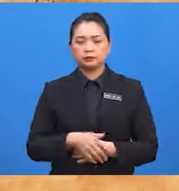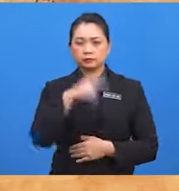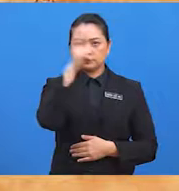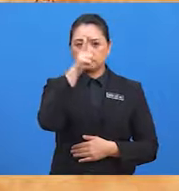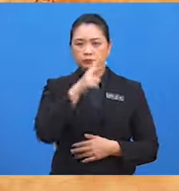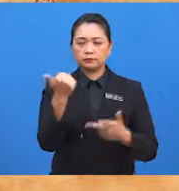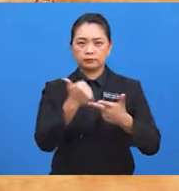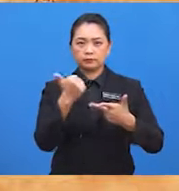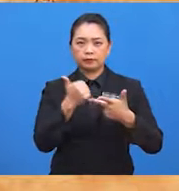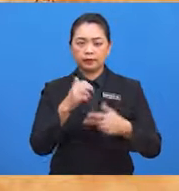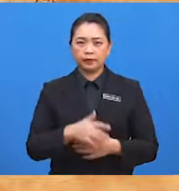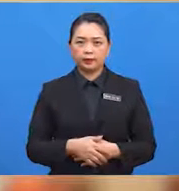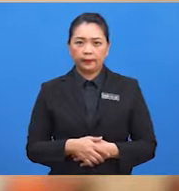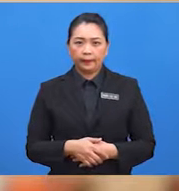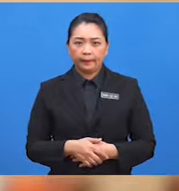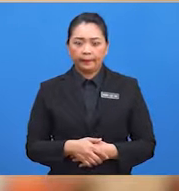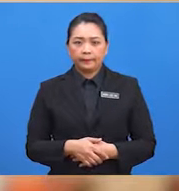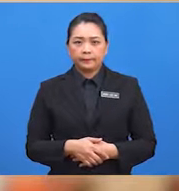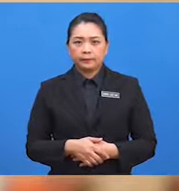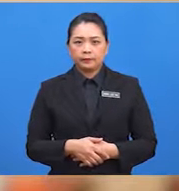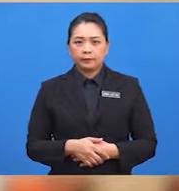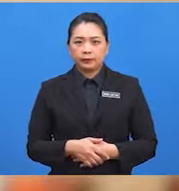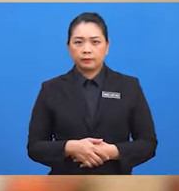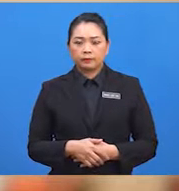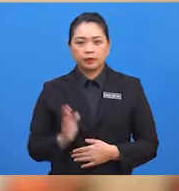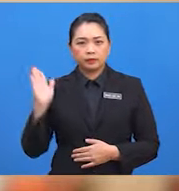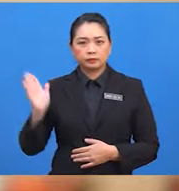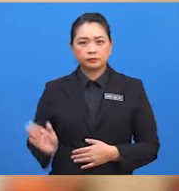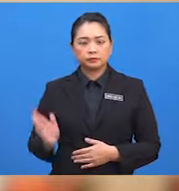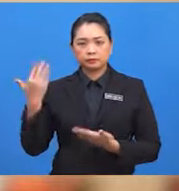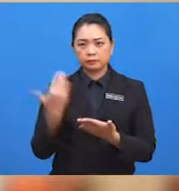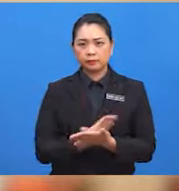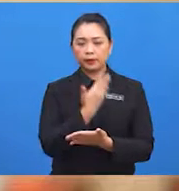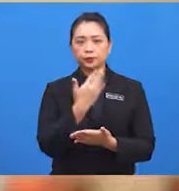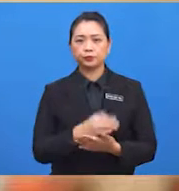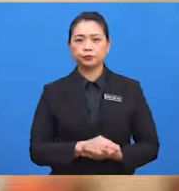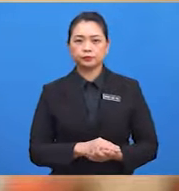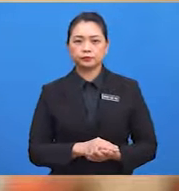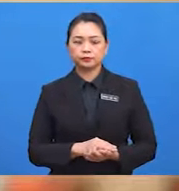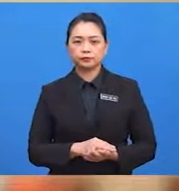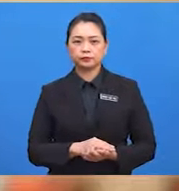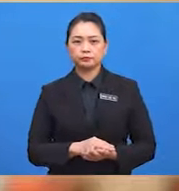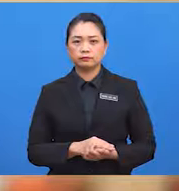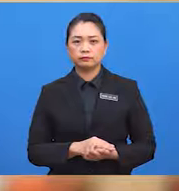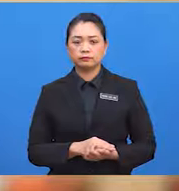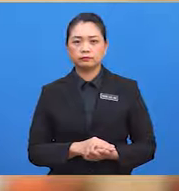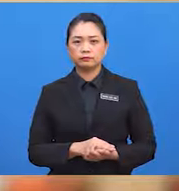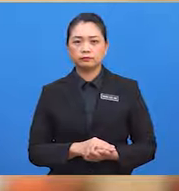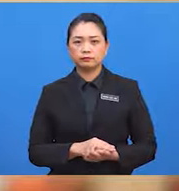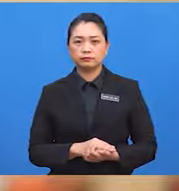yang terakhir ialah Kerajaan Baru yang muncul apabila golongan bangsawan memerintah